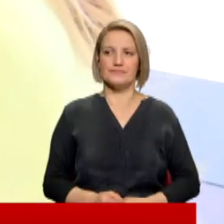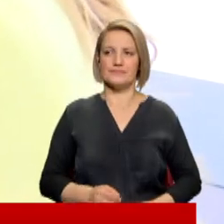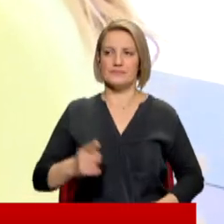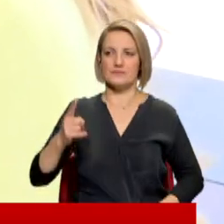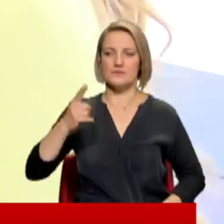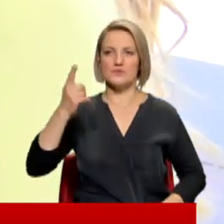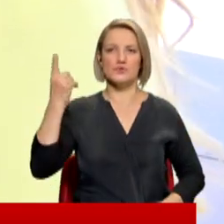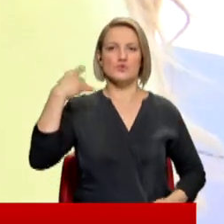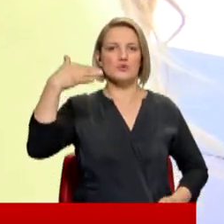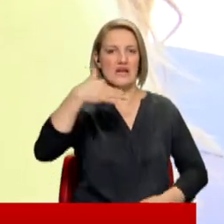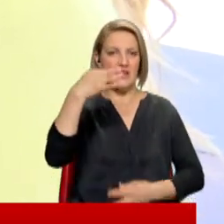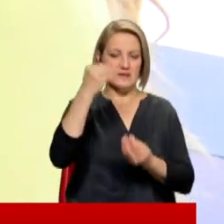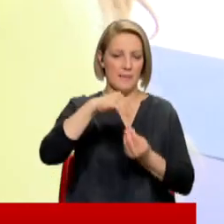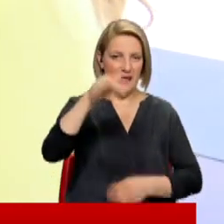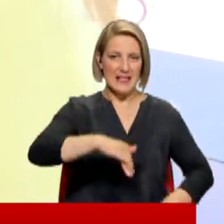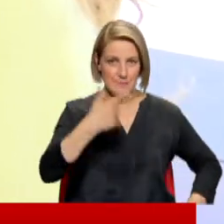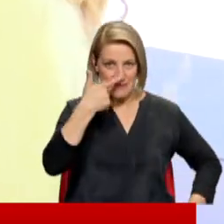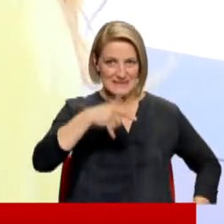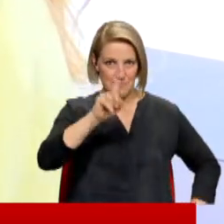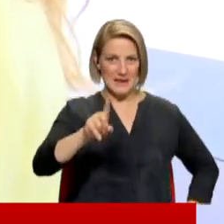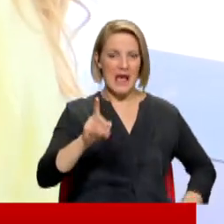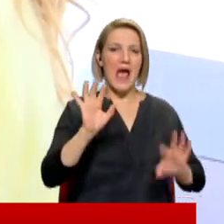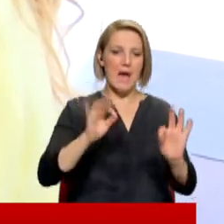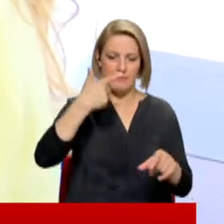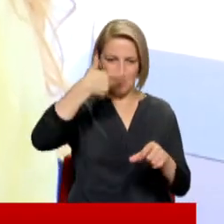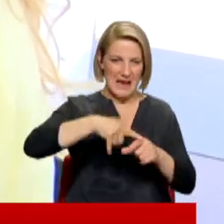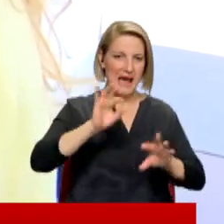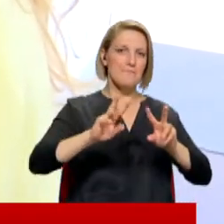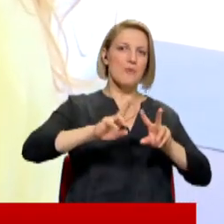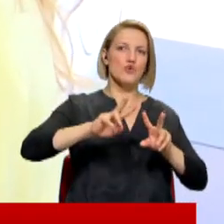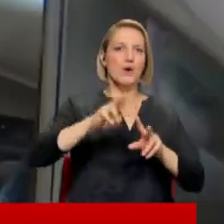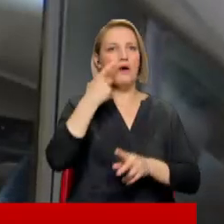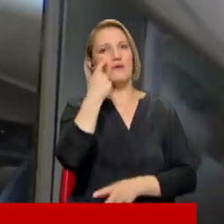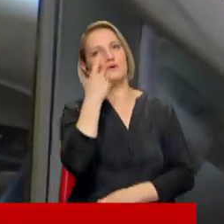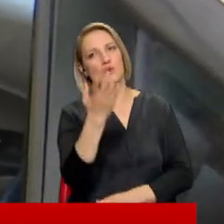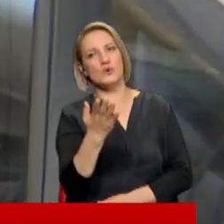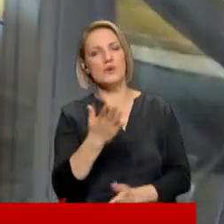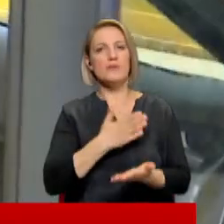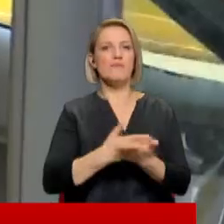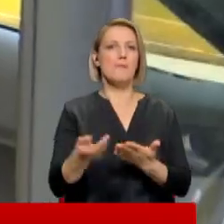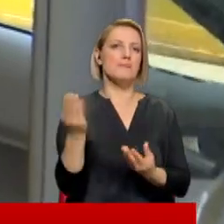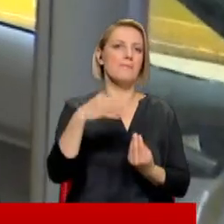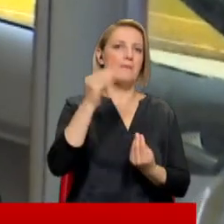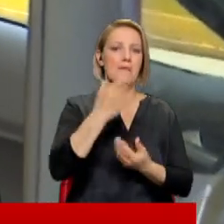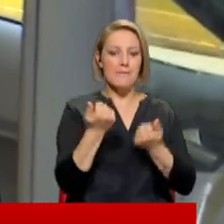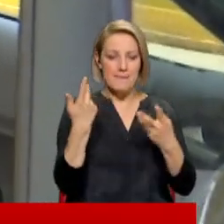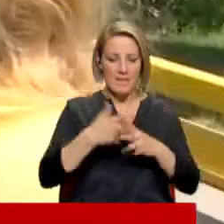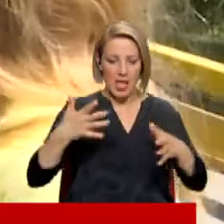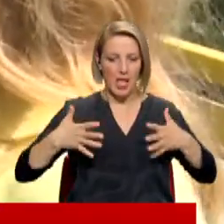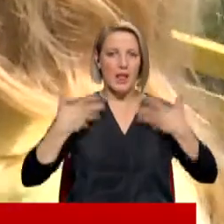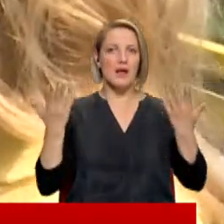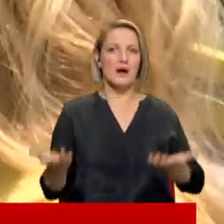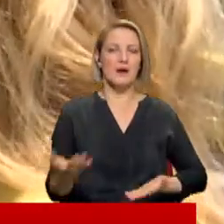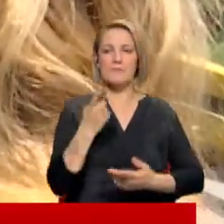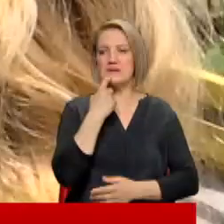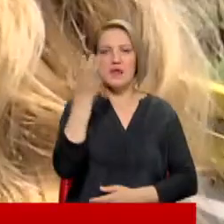Dün gece yeni bir zam geldi. Ne, benzine mi? Hem benzine hem motorine. Hayırlı olsun. Sürekli zam. Artık araba binmek bile istemiyoruz.